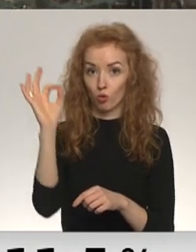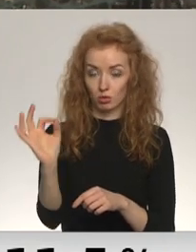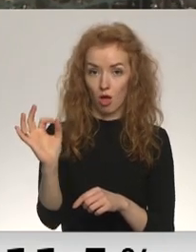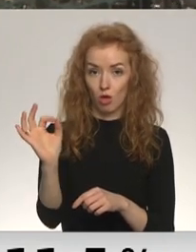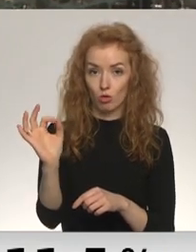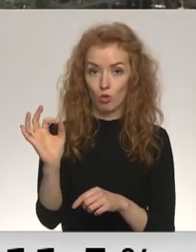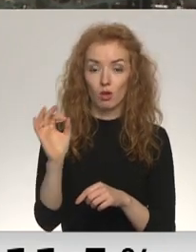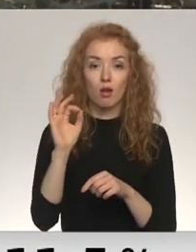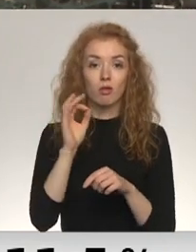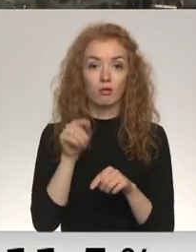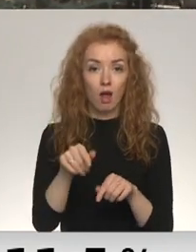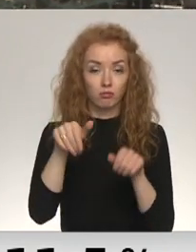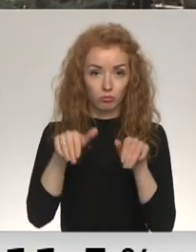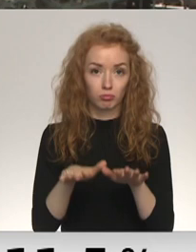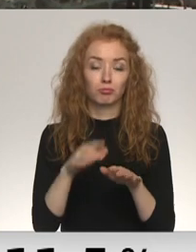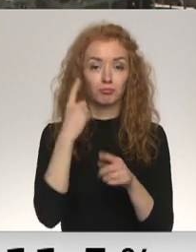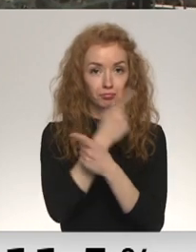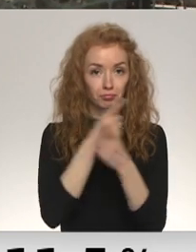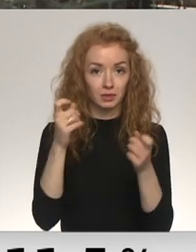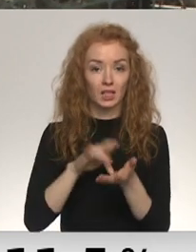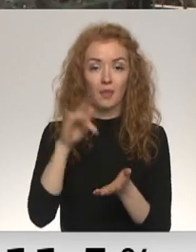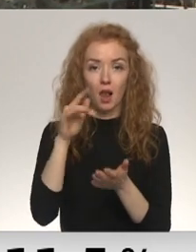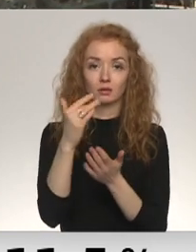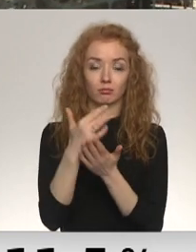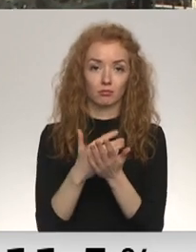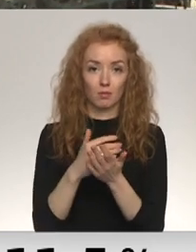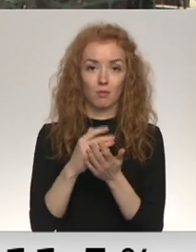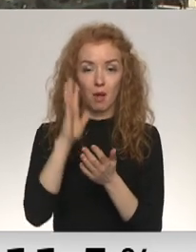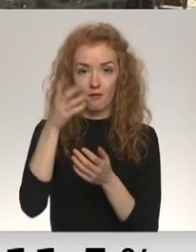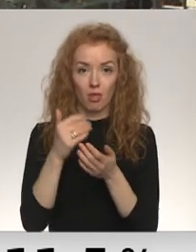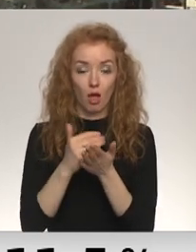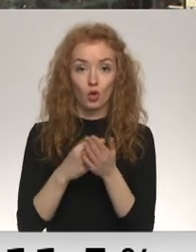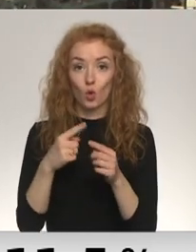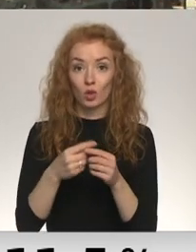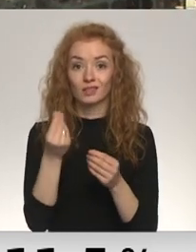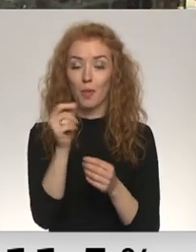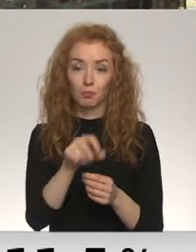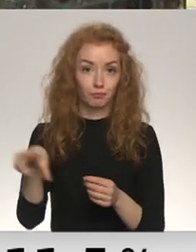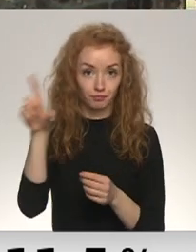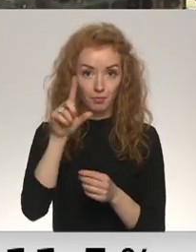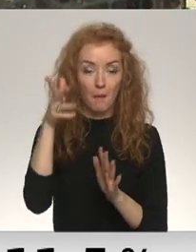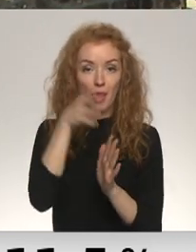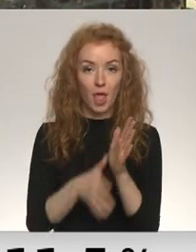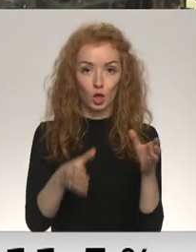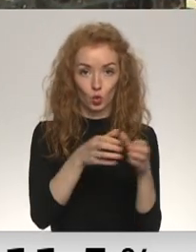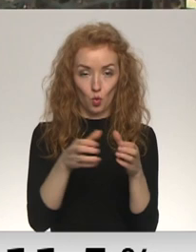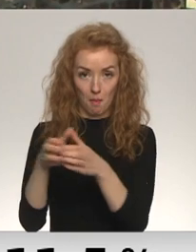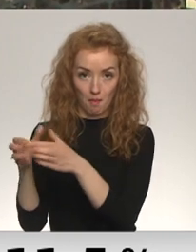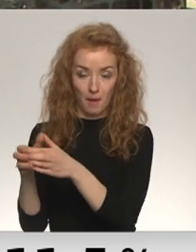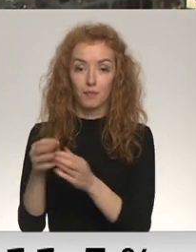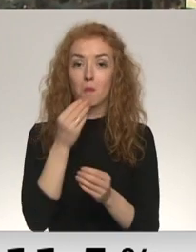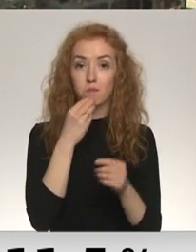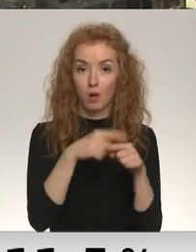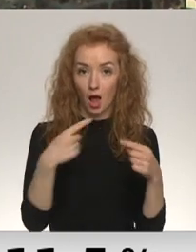11,5%, tā liecina centrālās statistikas pārvaldes dati. Visvairāk cenas augušas trijās patēriņu grupās –